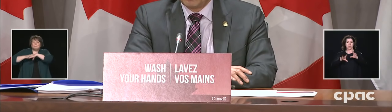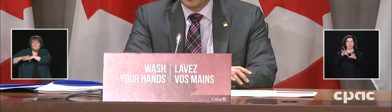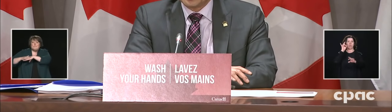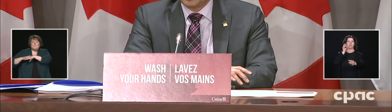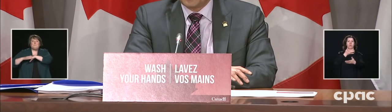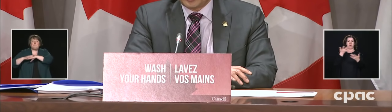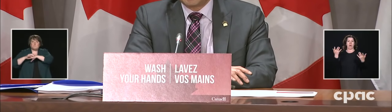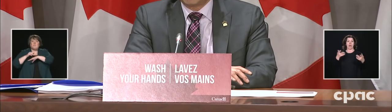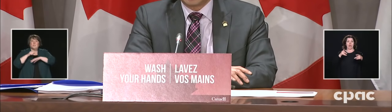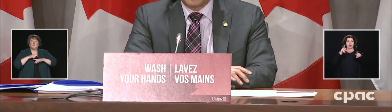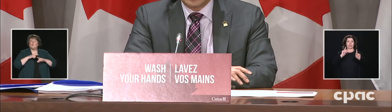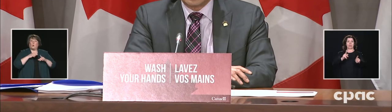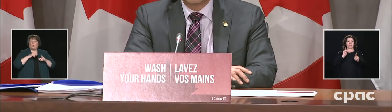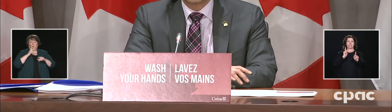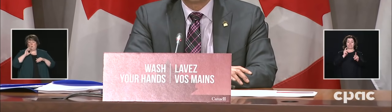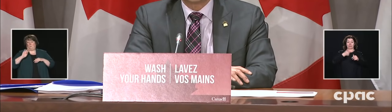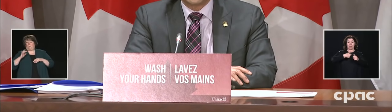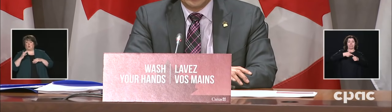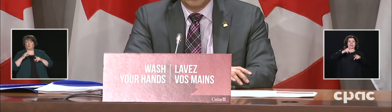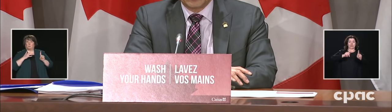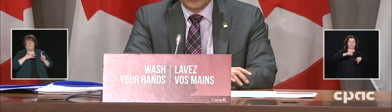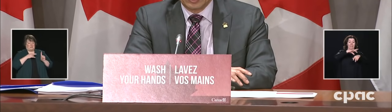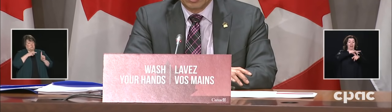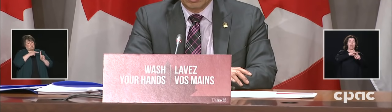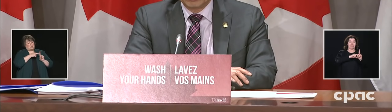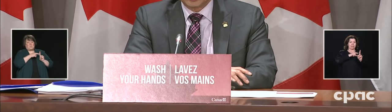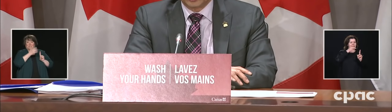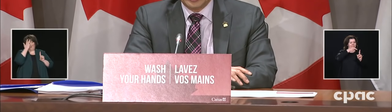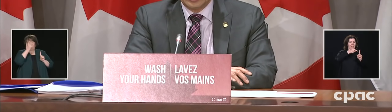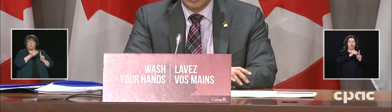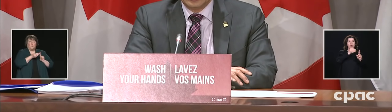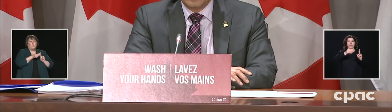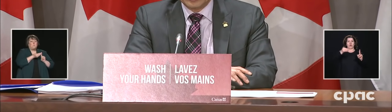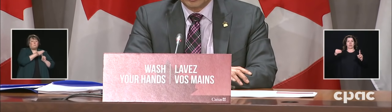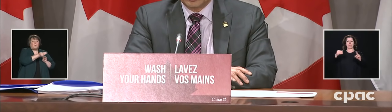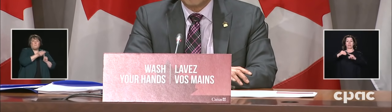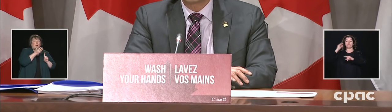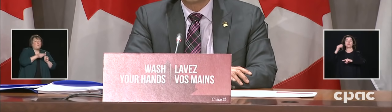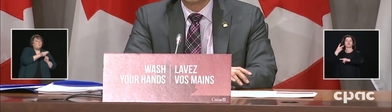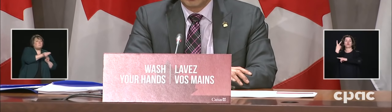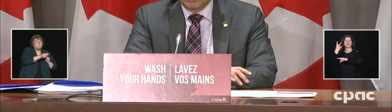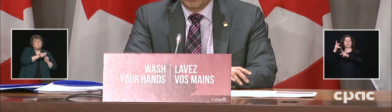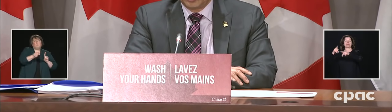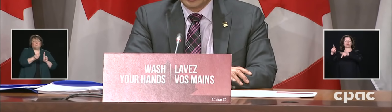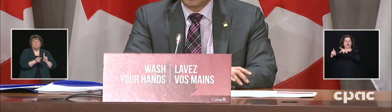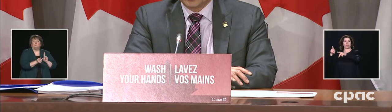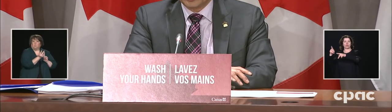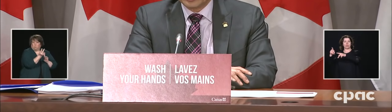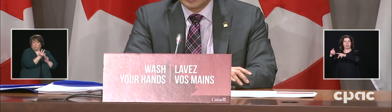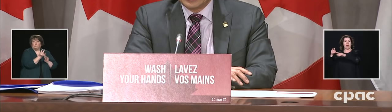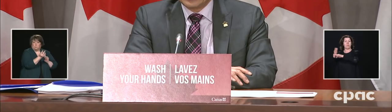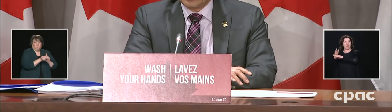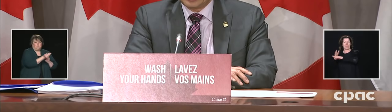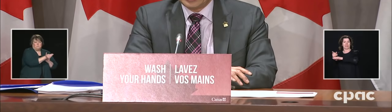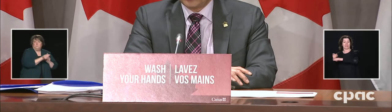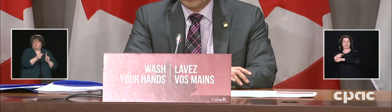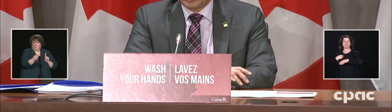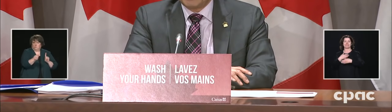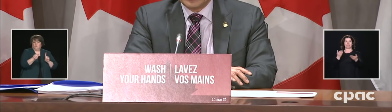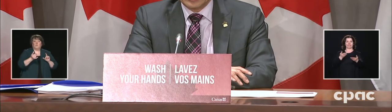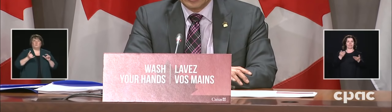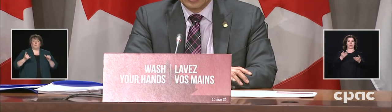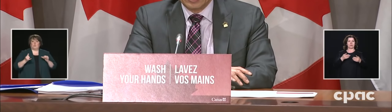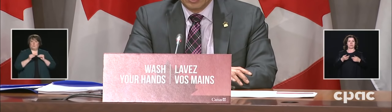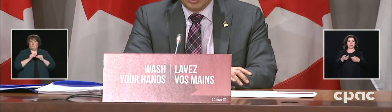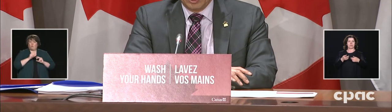peu plus de 2 autres personnes en moyenne. Aujourd'hui, des mesures de contrôle plus rigoureuses telles que